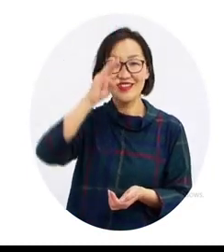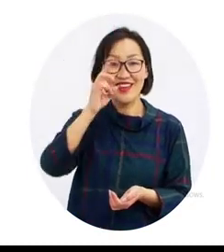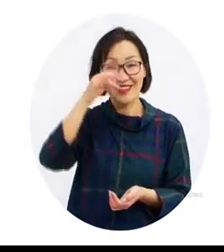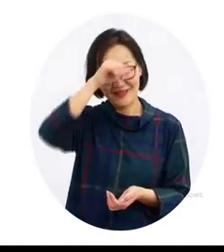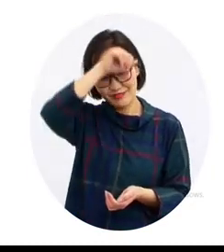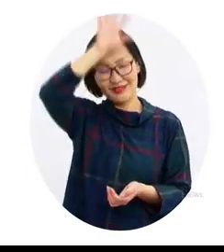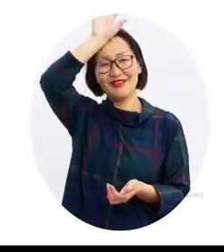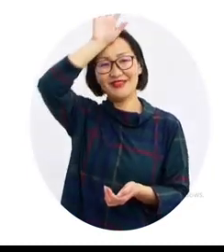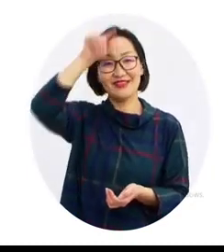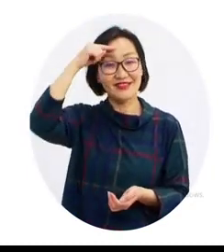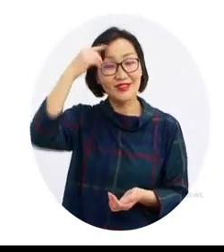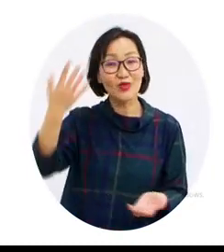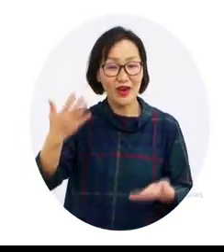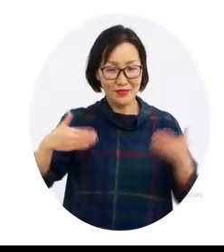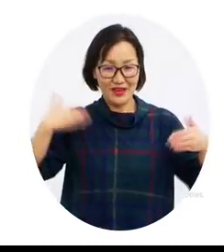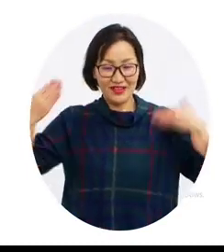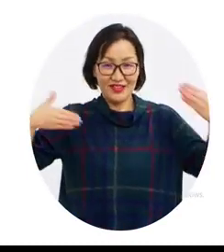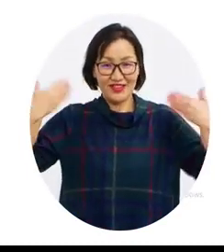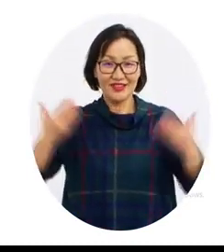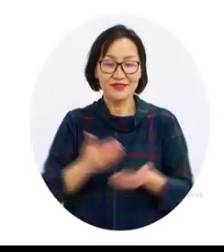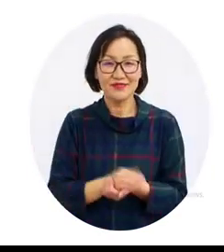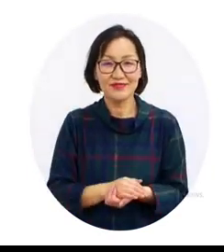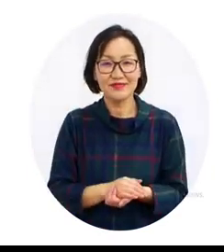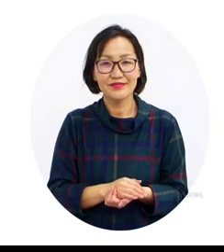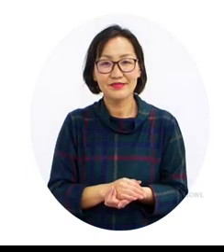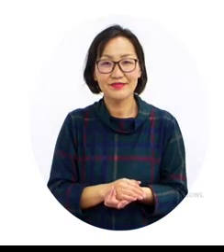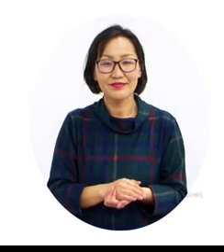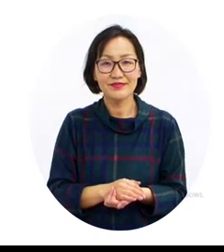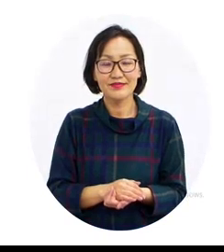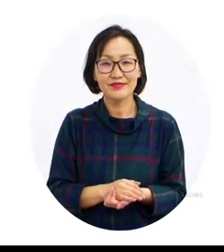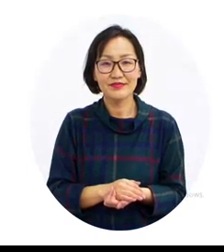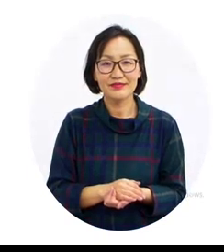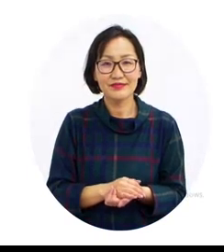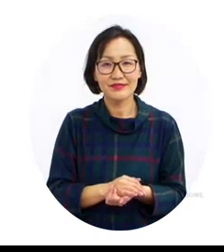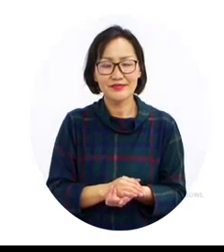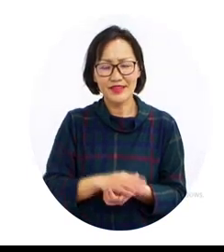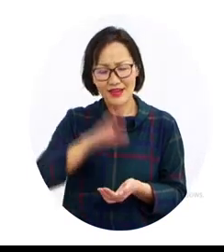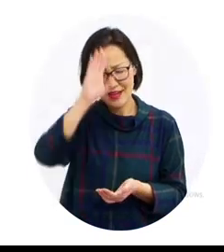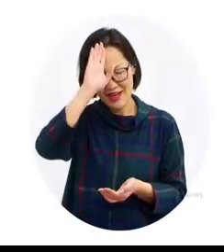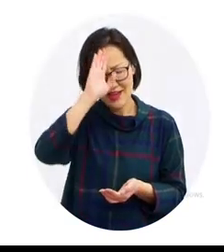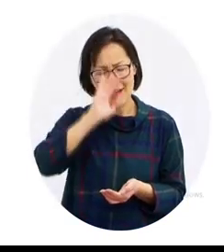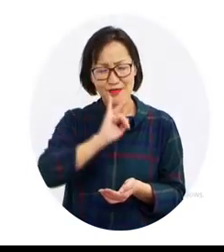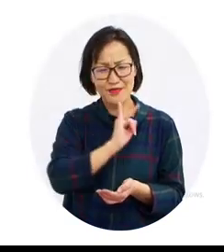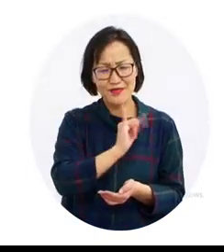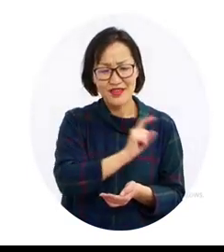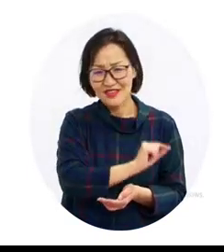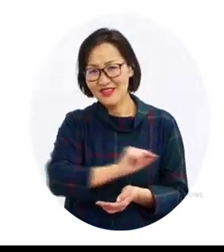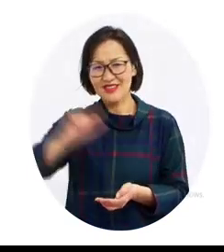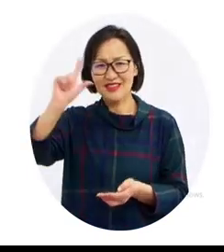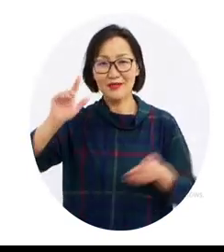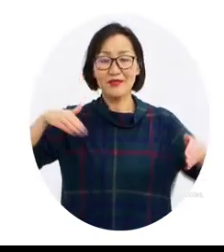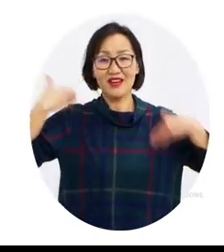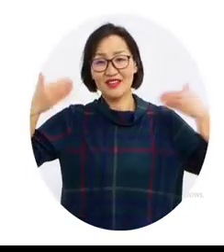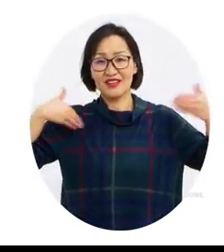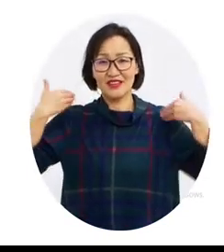одоо дөрөвдөх хэлцүгээ авлаа тийм ээ. За магнайт тэнэш. Маш их